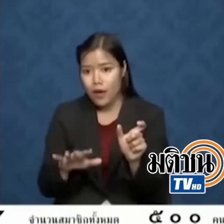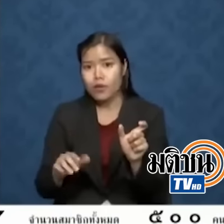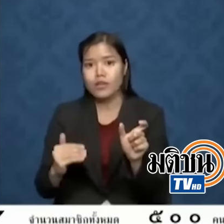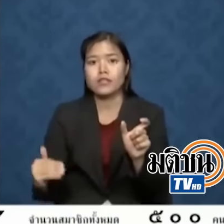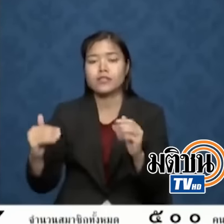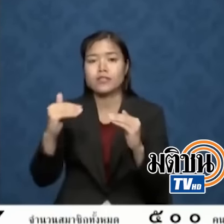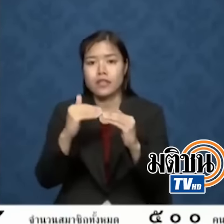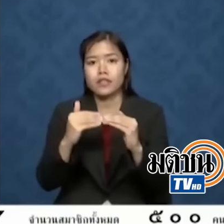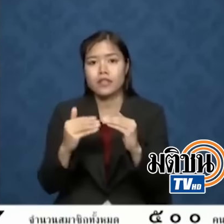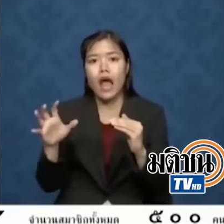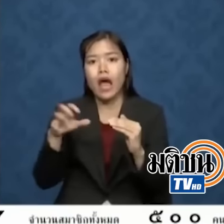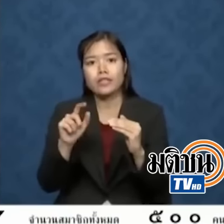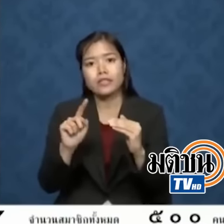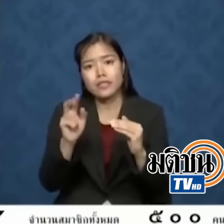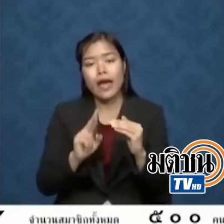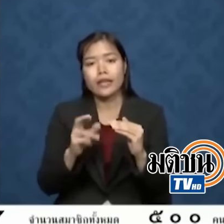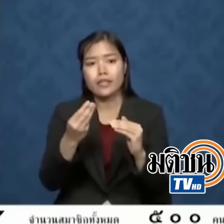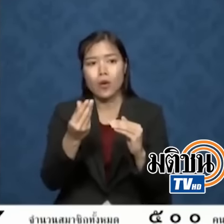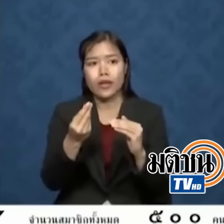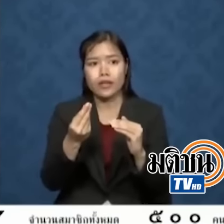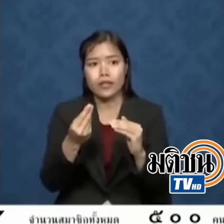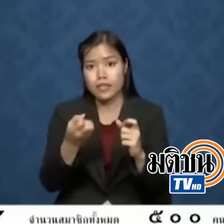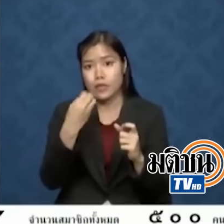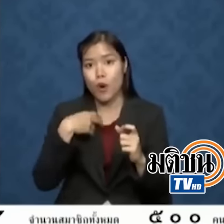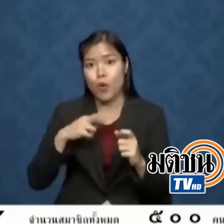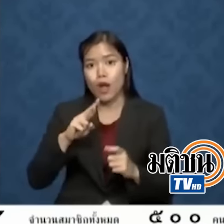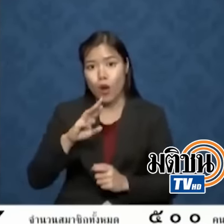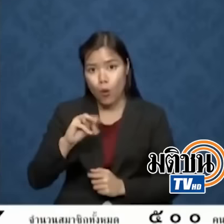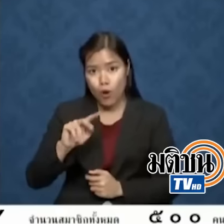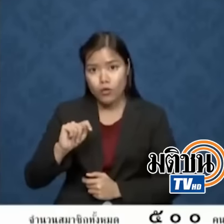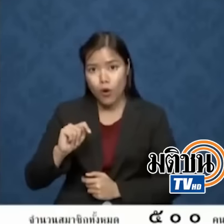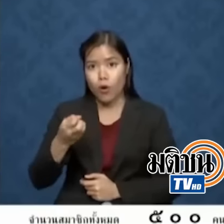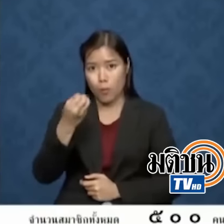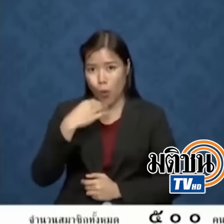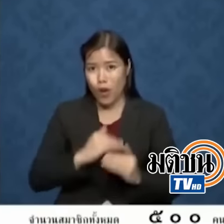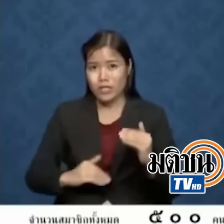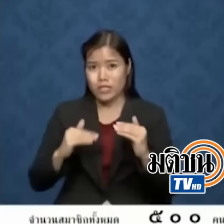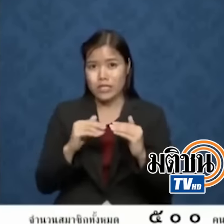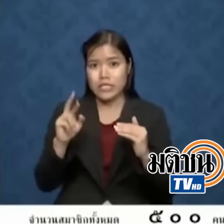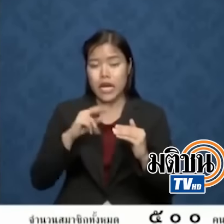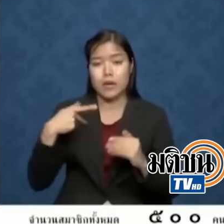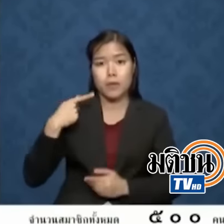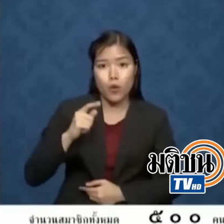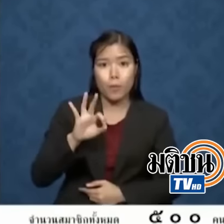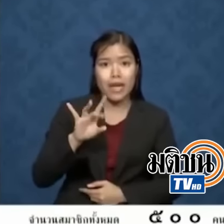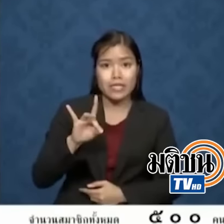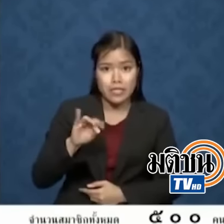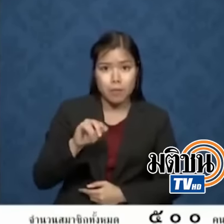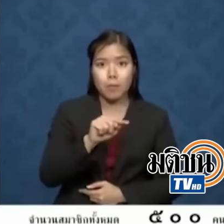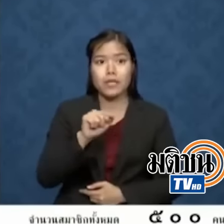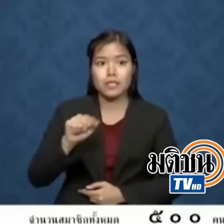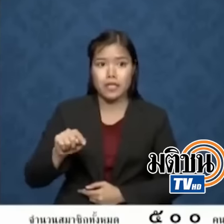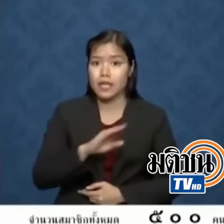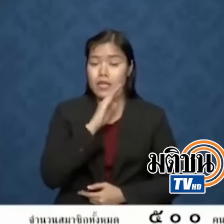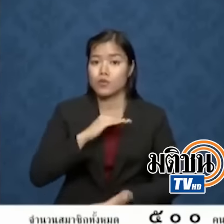ประโยชน์ FTA เท่าไหร่เช่นที่ท่านรัฐมนตรีนำมาแสดงว่าเราใช้สิทธิประโยชน์ 80%นั่นก็หมายความว่าเราส่งออกรวม100บา